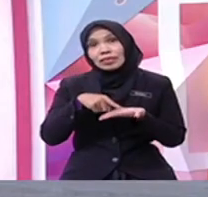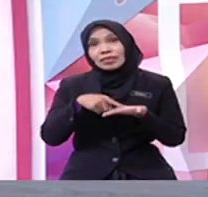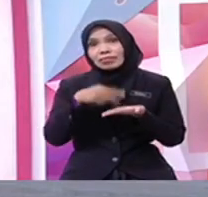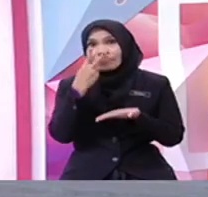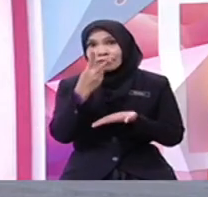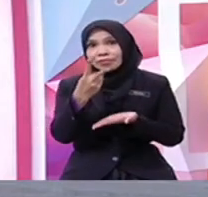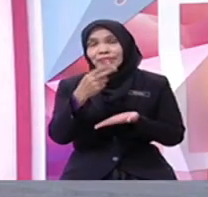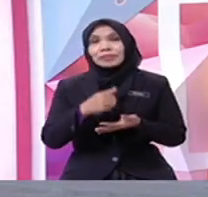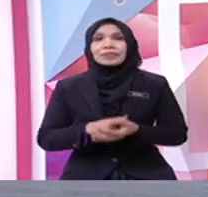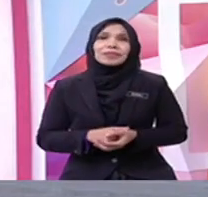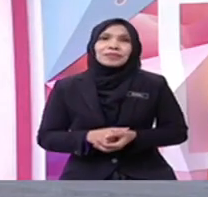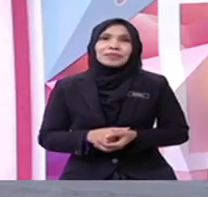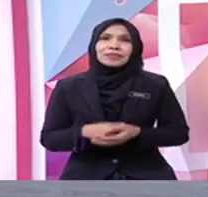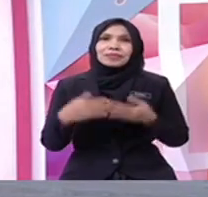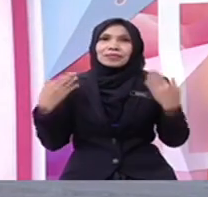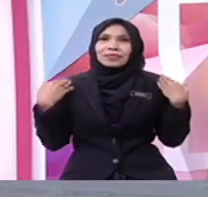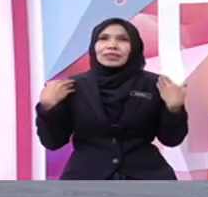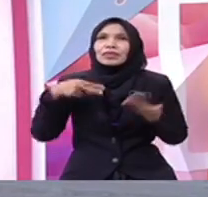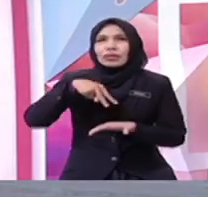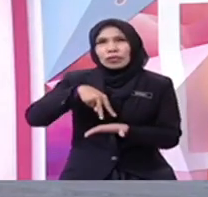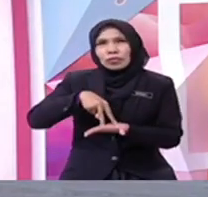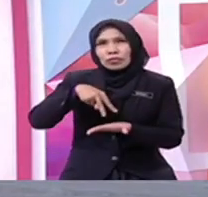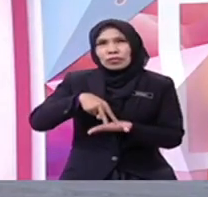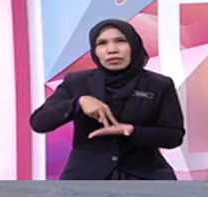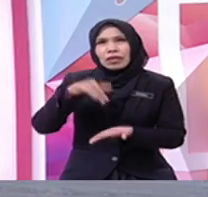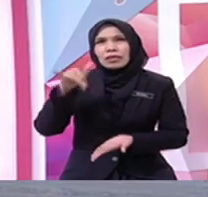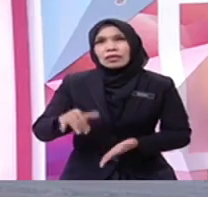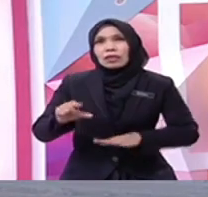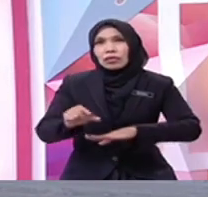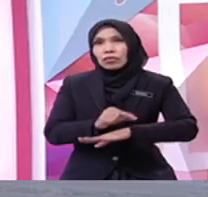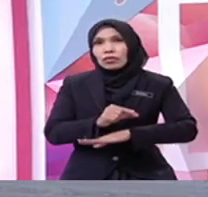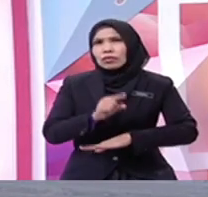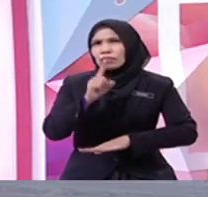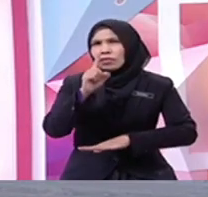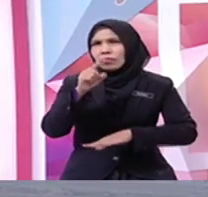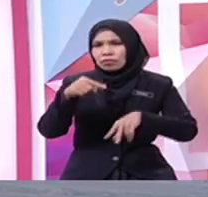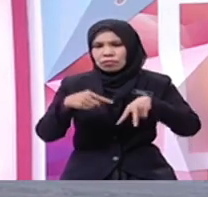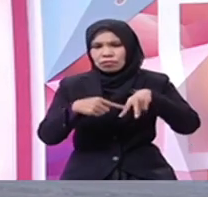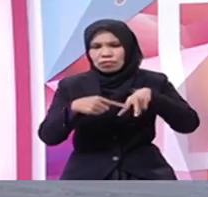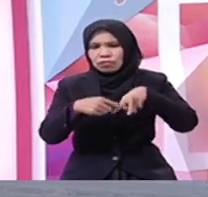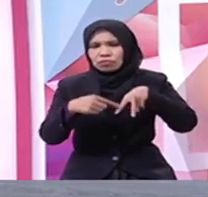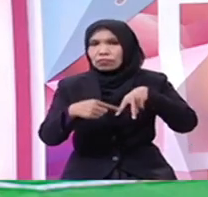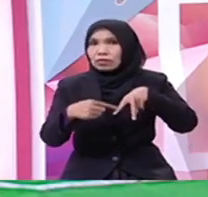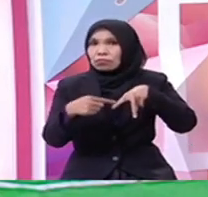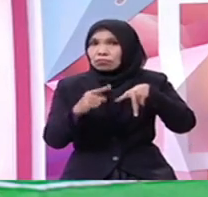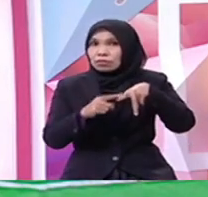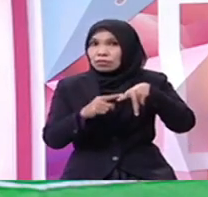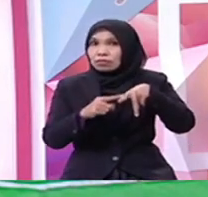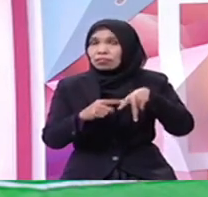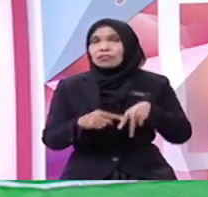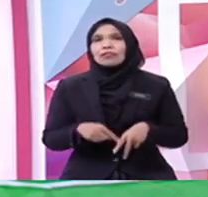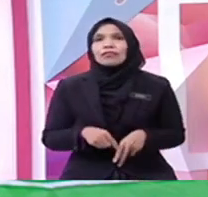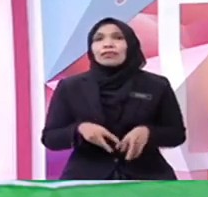tadi j a ja lompatan yang menggunakan sebelah kaki dan kita perlukan seimbangkan Bajang cite De